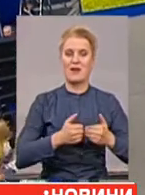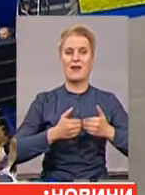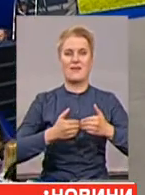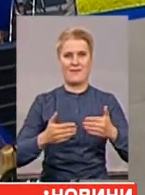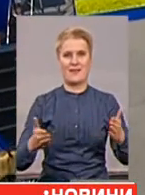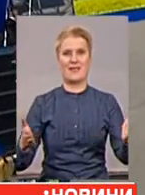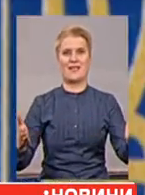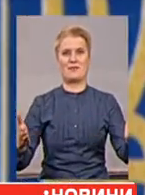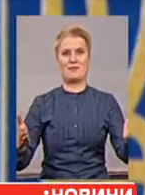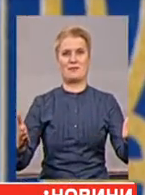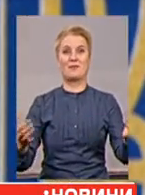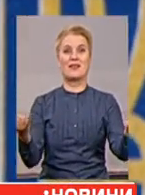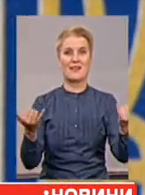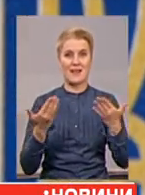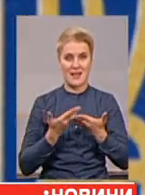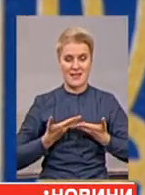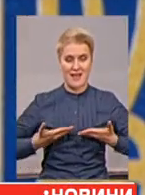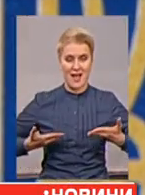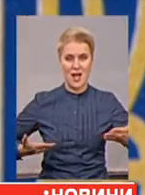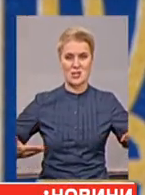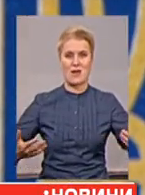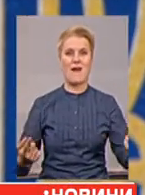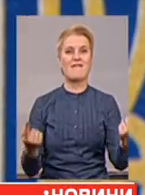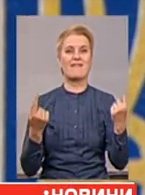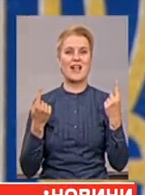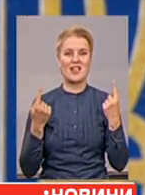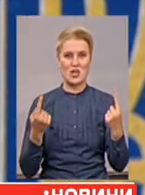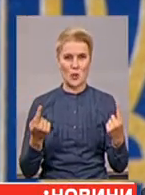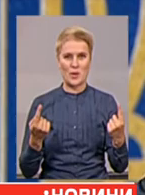відкрити для нашої великої